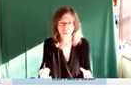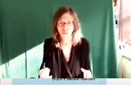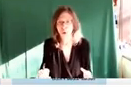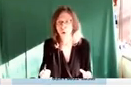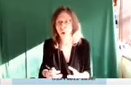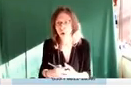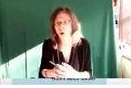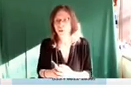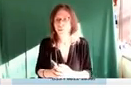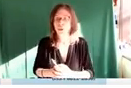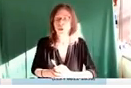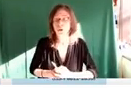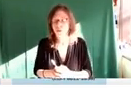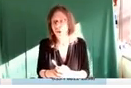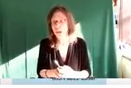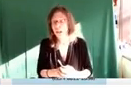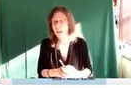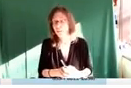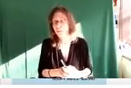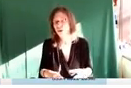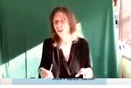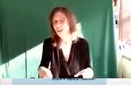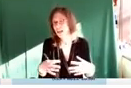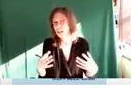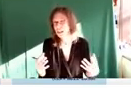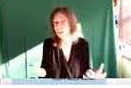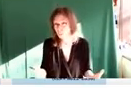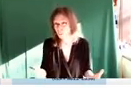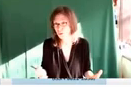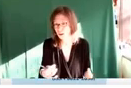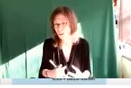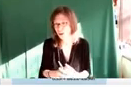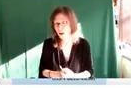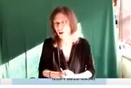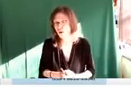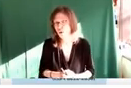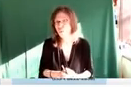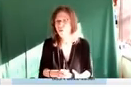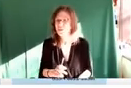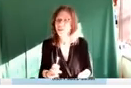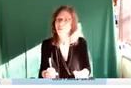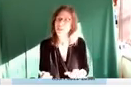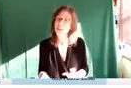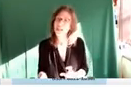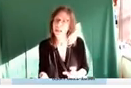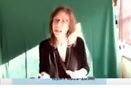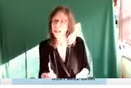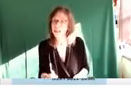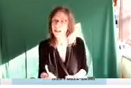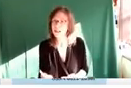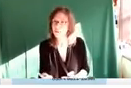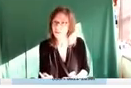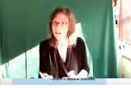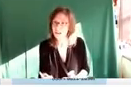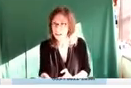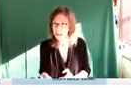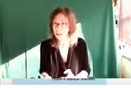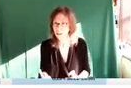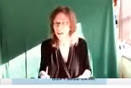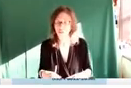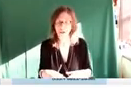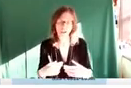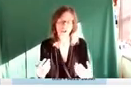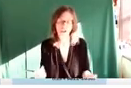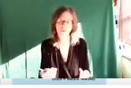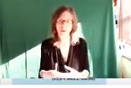le plus, peut-être pas générique, mais généraliste possible. Il y a un petit biais quantitatif, statistique,